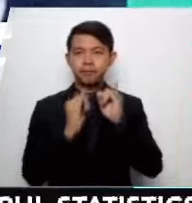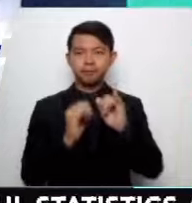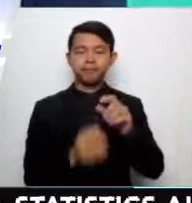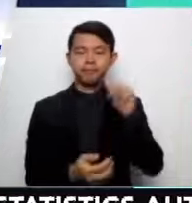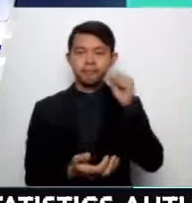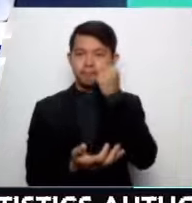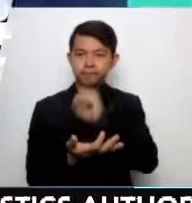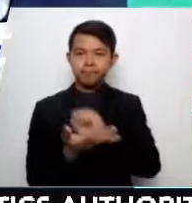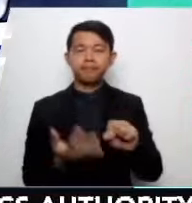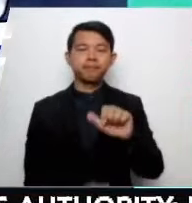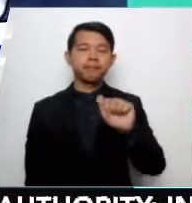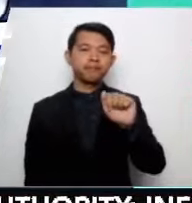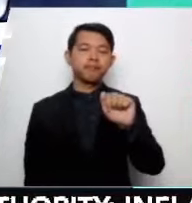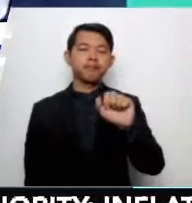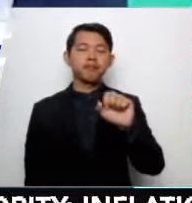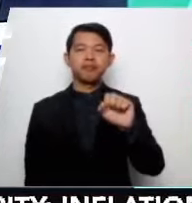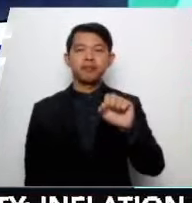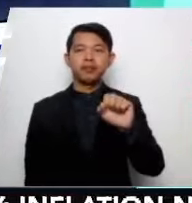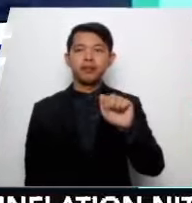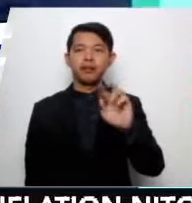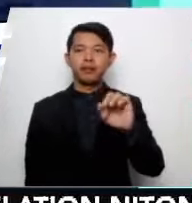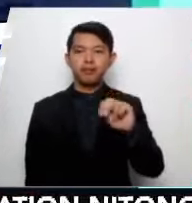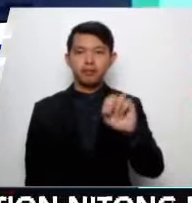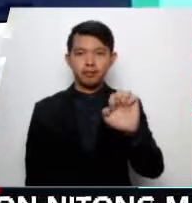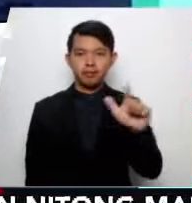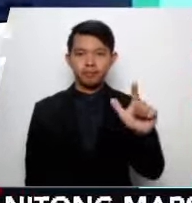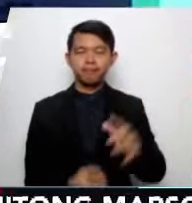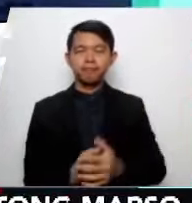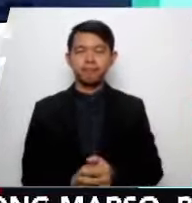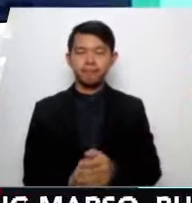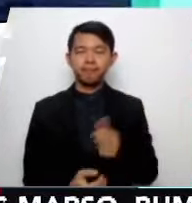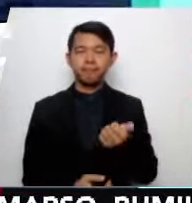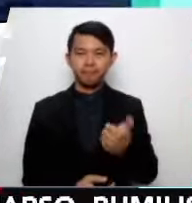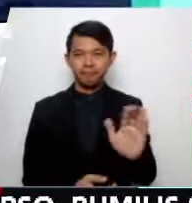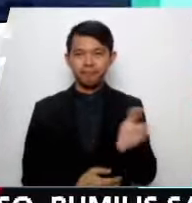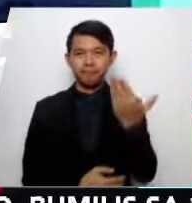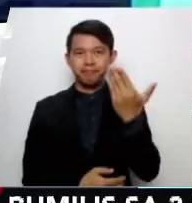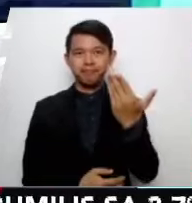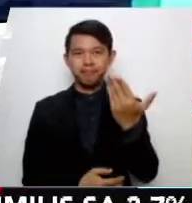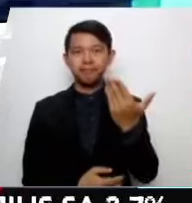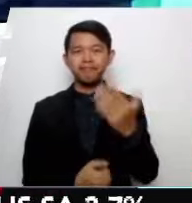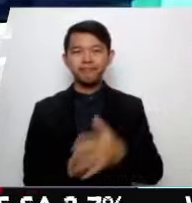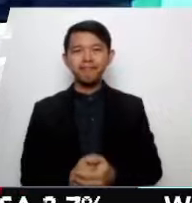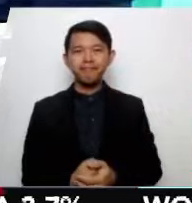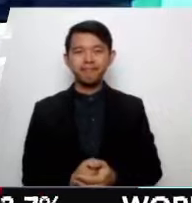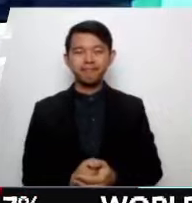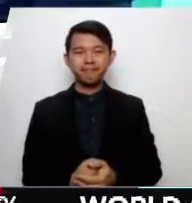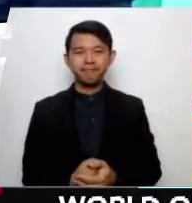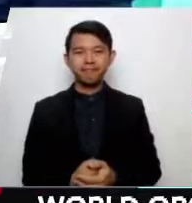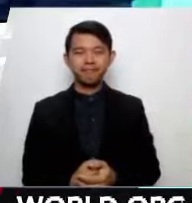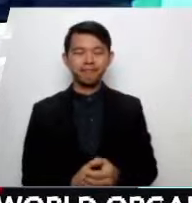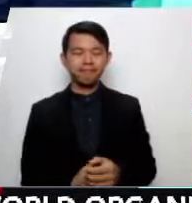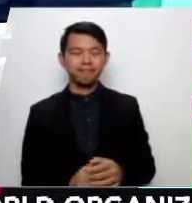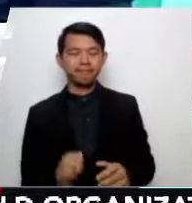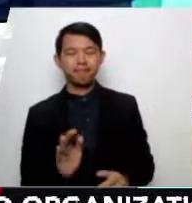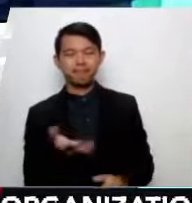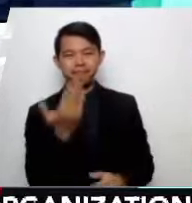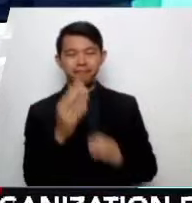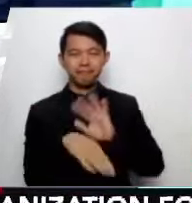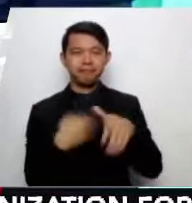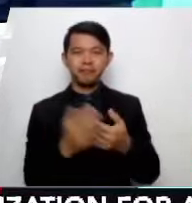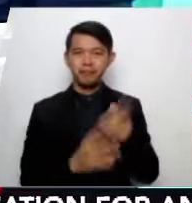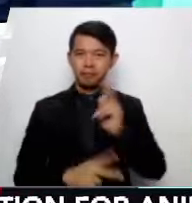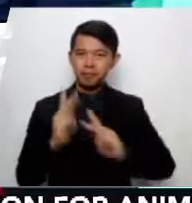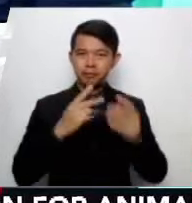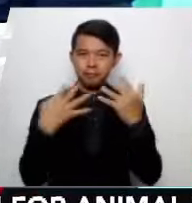welcome po sa balitang hali Magandang umaga Raffy and Magandang umaga po sa lahat ng nanonood At nakikinig Good morning sa inyo